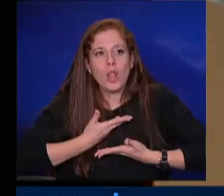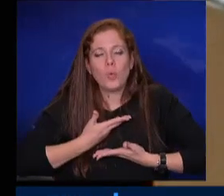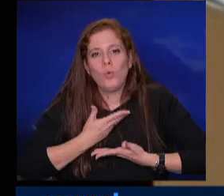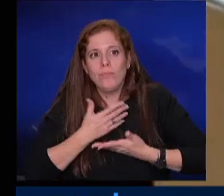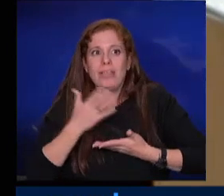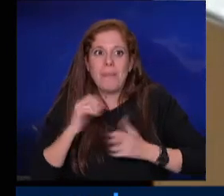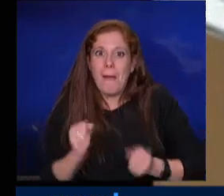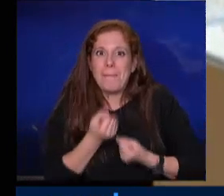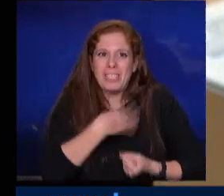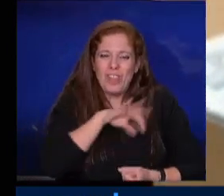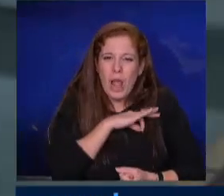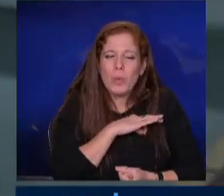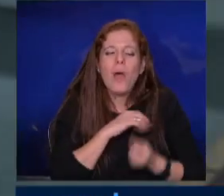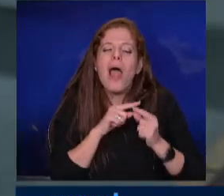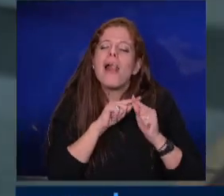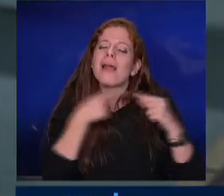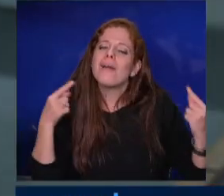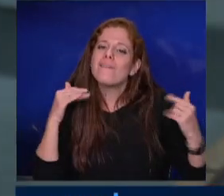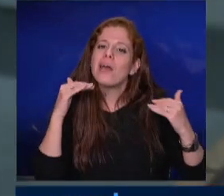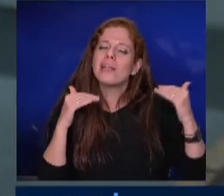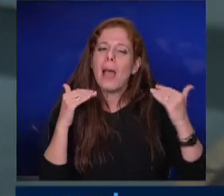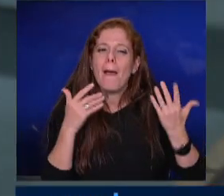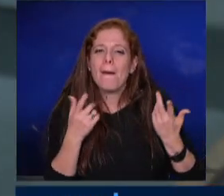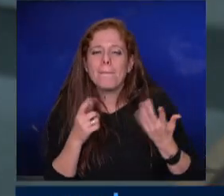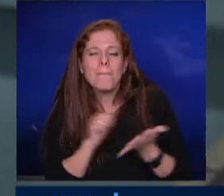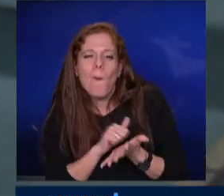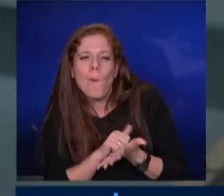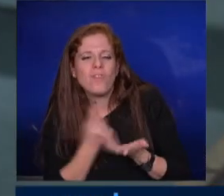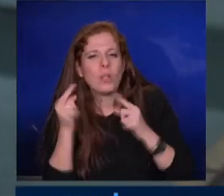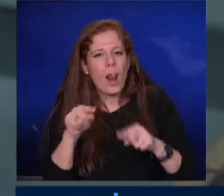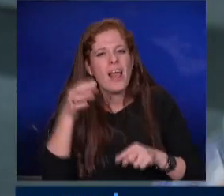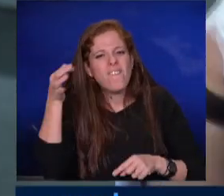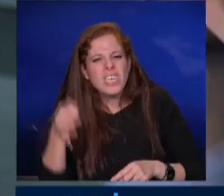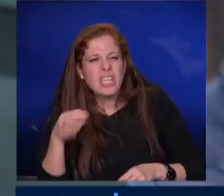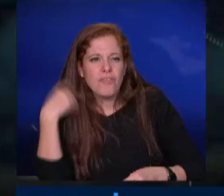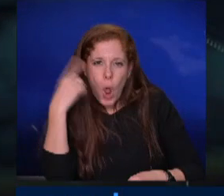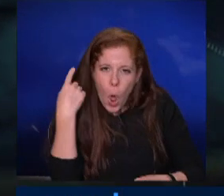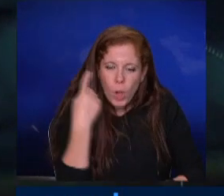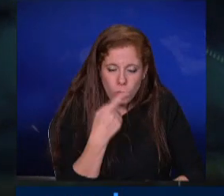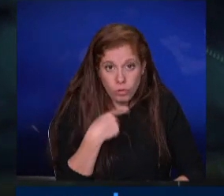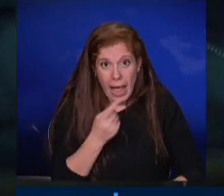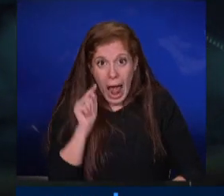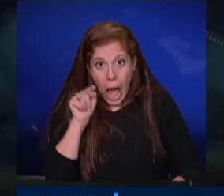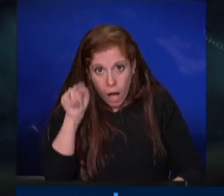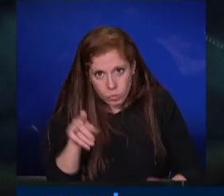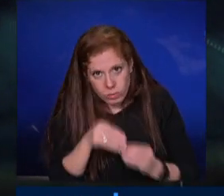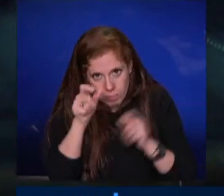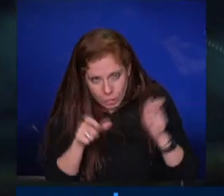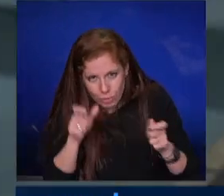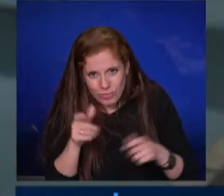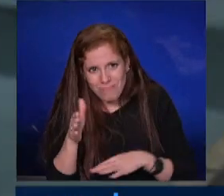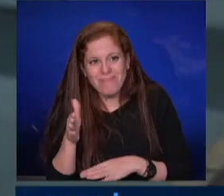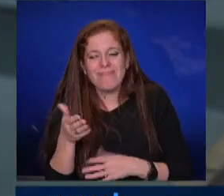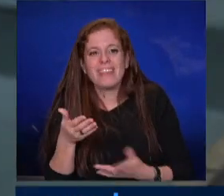היה לגוון את המקורות, ואז הלכנו לקפריסין, והלכנו ללונדון, כשאני אומר הלכנו, זה הכל כמובן עם גורמים, עם המוסד בכל